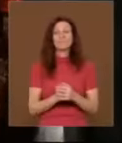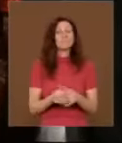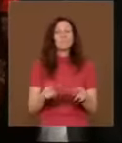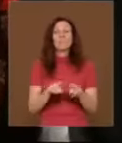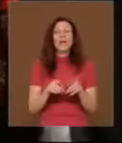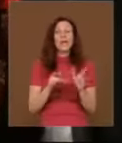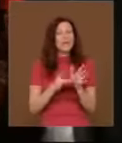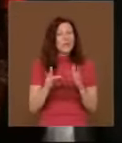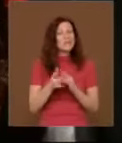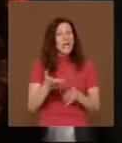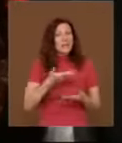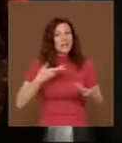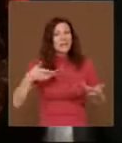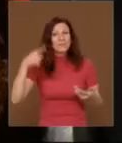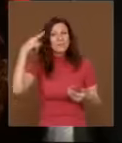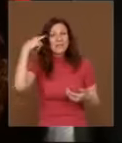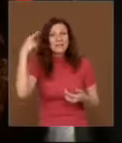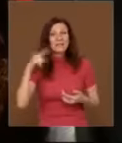християни ние знаем, че